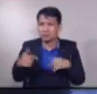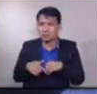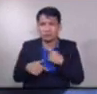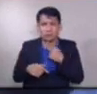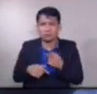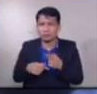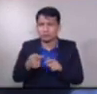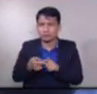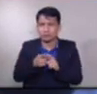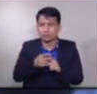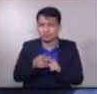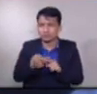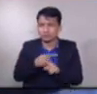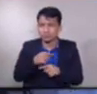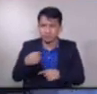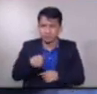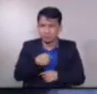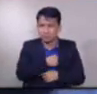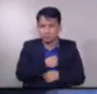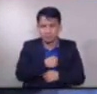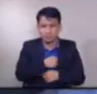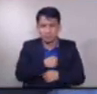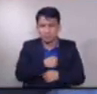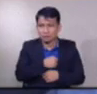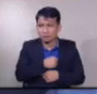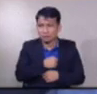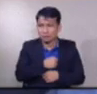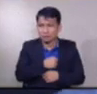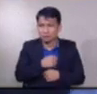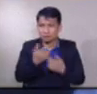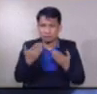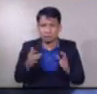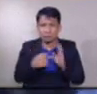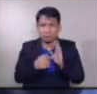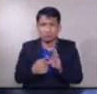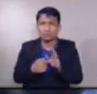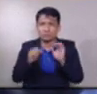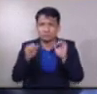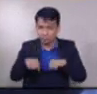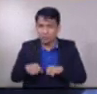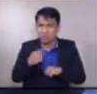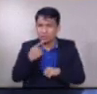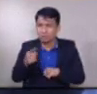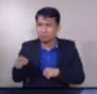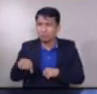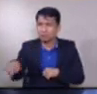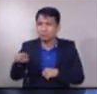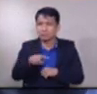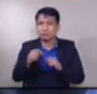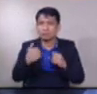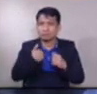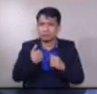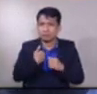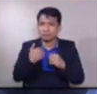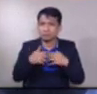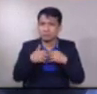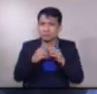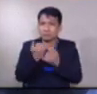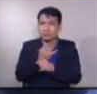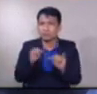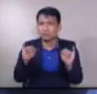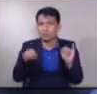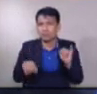from there, we will be able to, I don't know how to do it, but it's very doable because may sinusunod tayong self-governance at